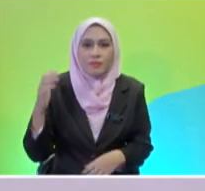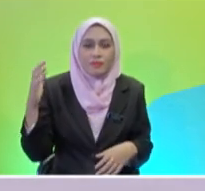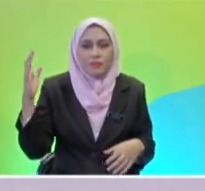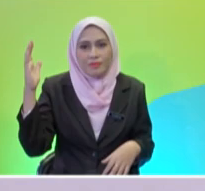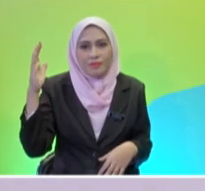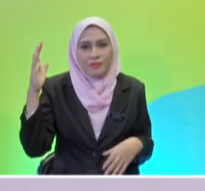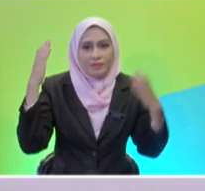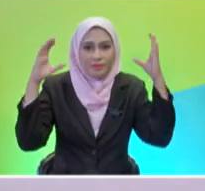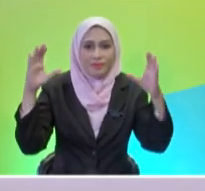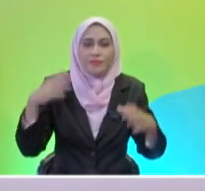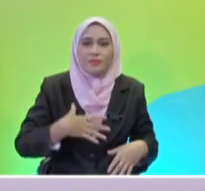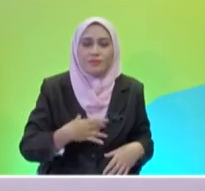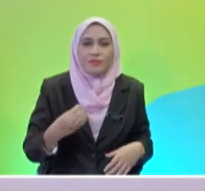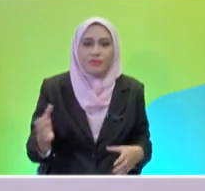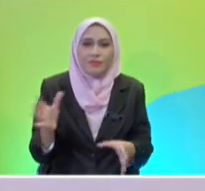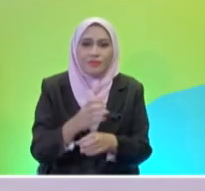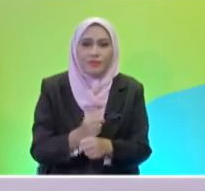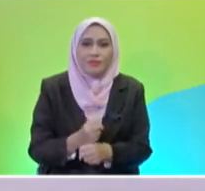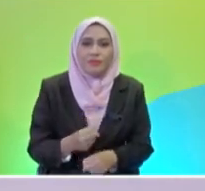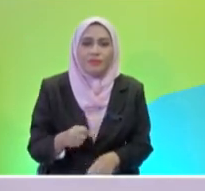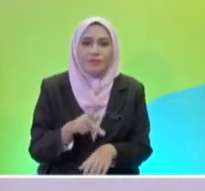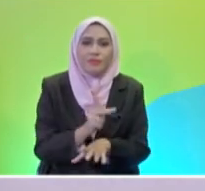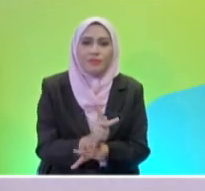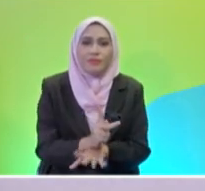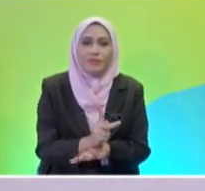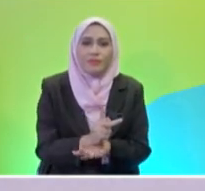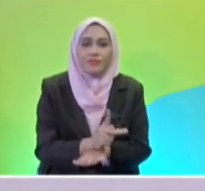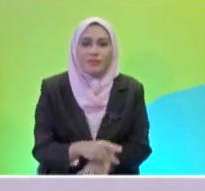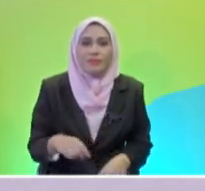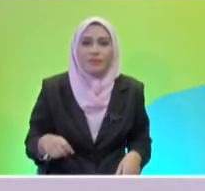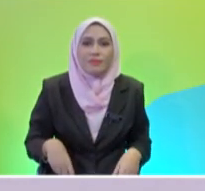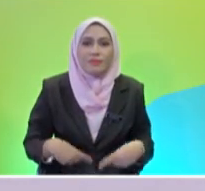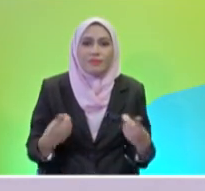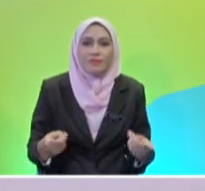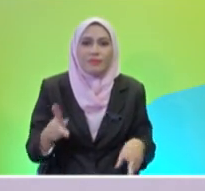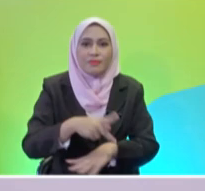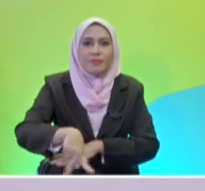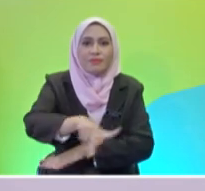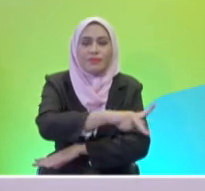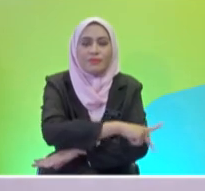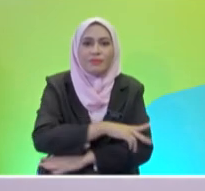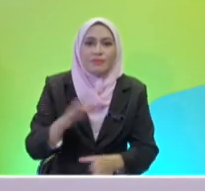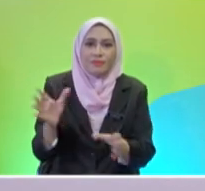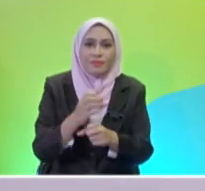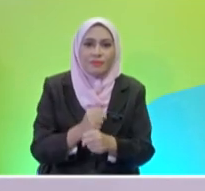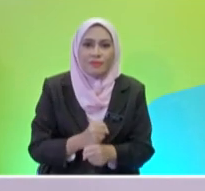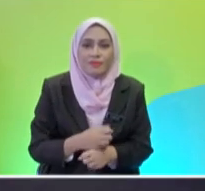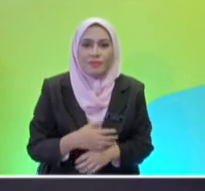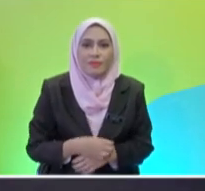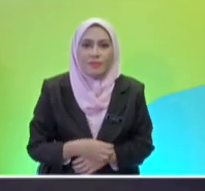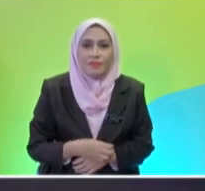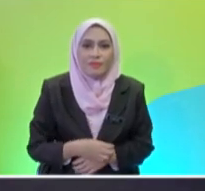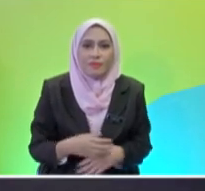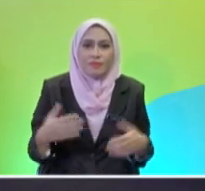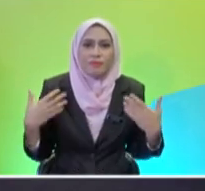tangkap pepatung. Zaman kecil-kecil dulu, pergi padang, betul, tangkap. Cikgu, kan? Dulu. Cikgu dapat berapa biasanya